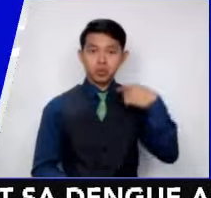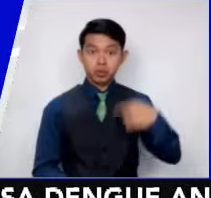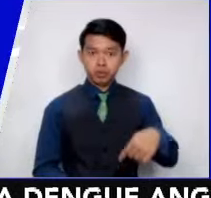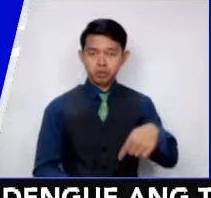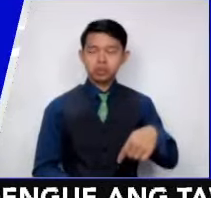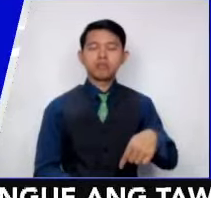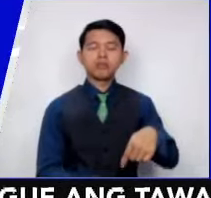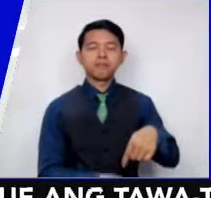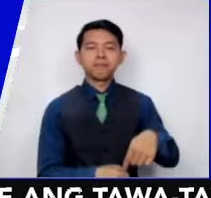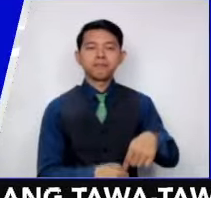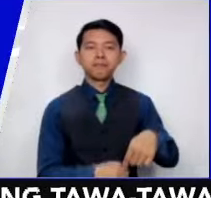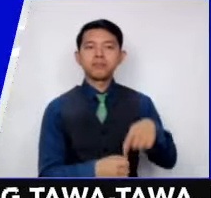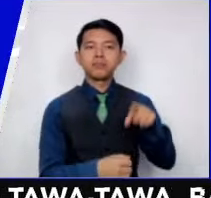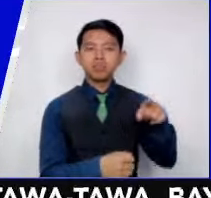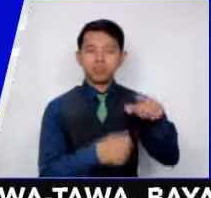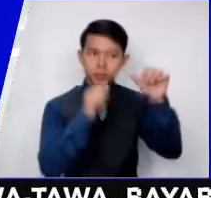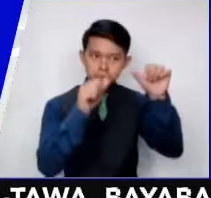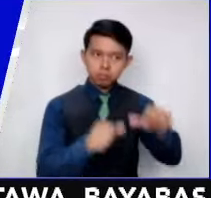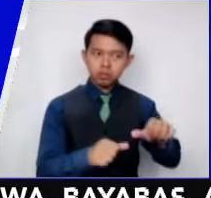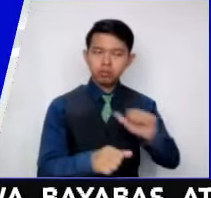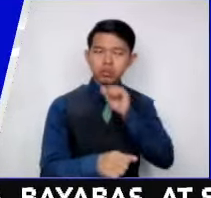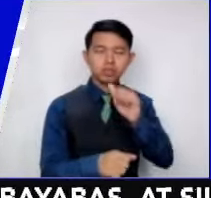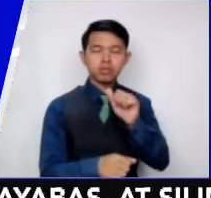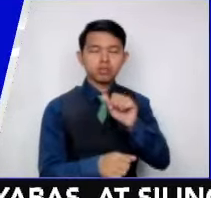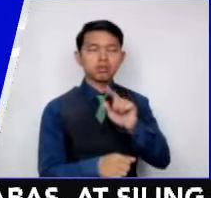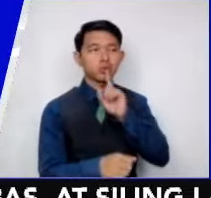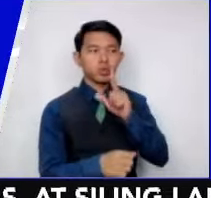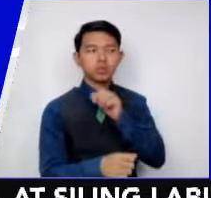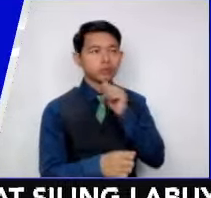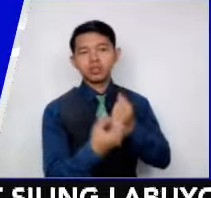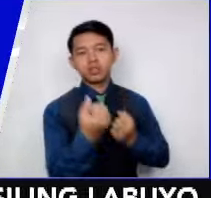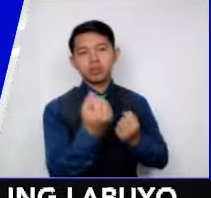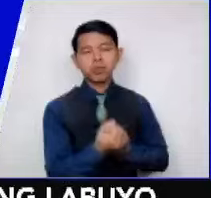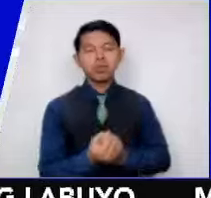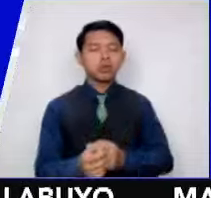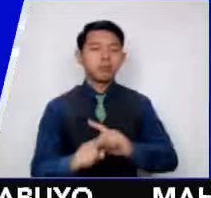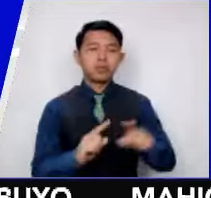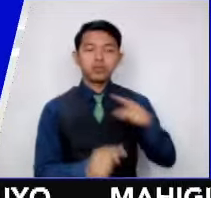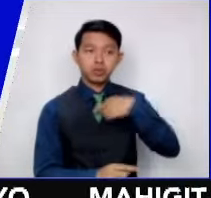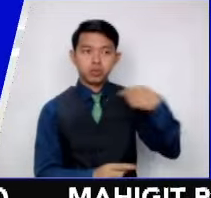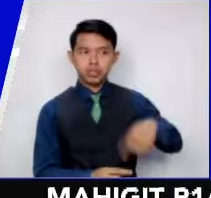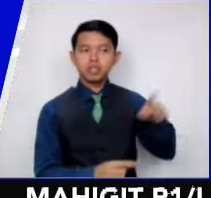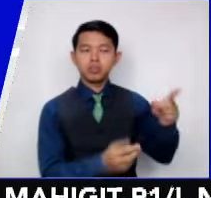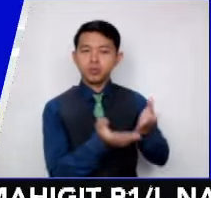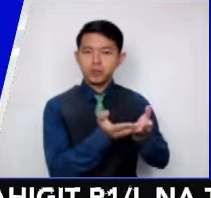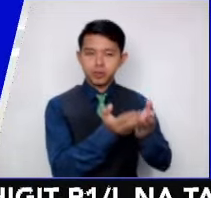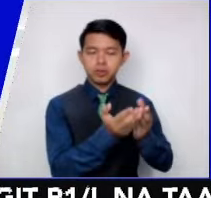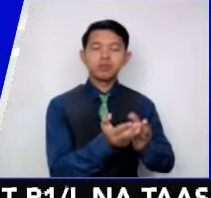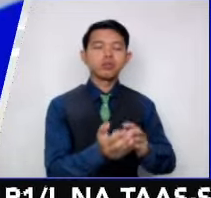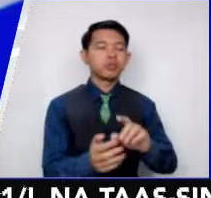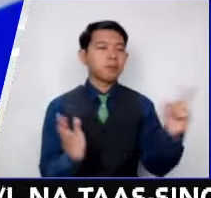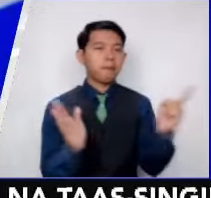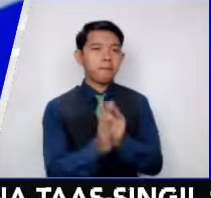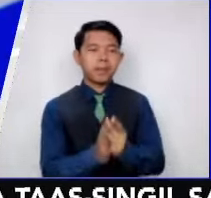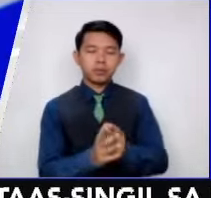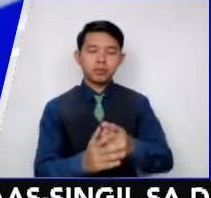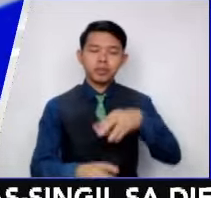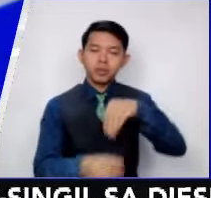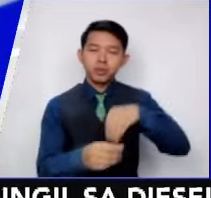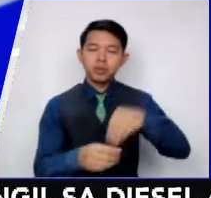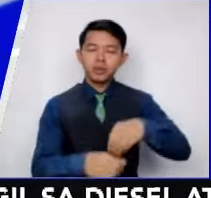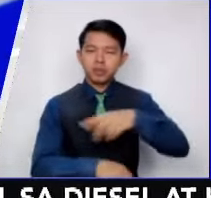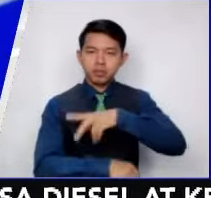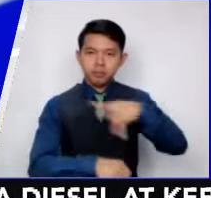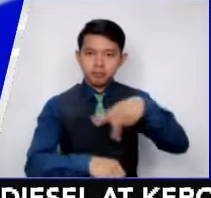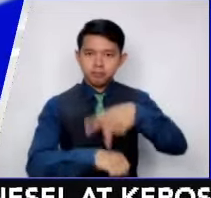isue remains to be the illegal Presence and actions of Chinese vessels within the Philippines exclusive economic zone which infringes